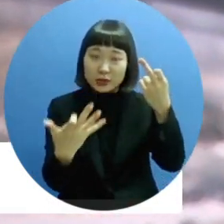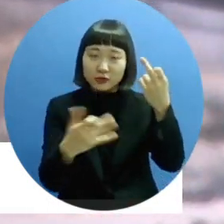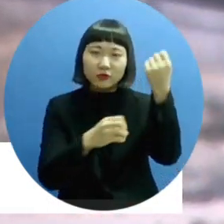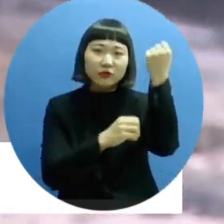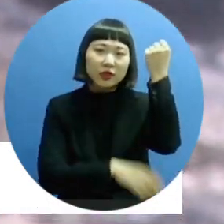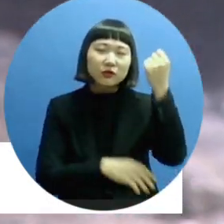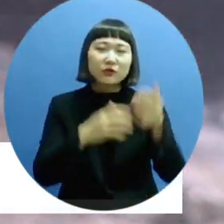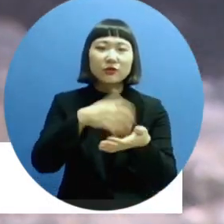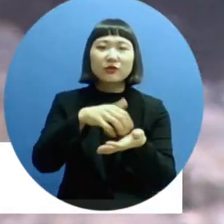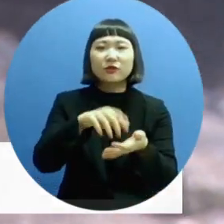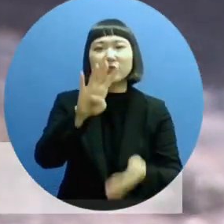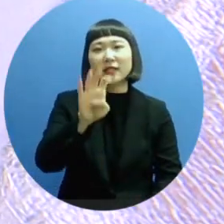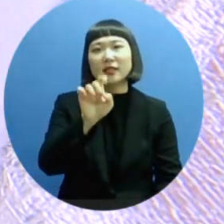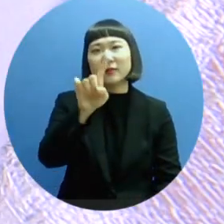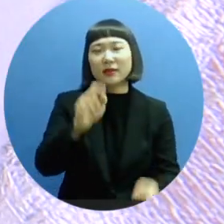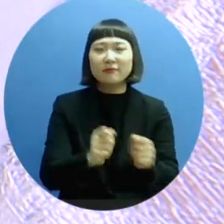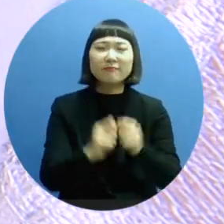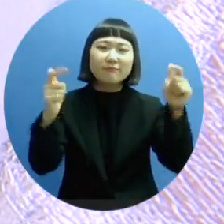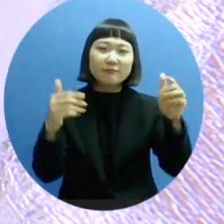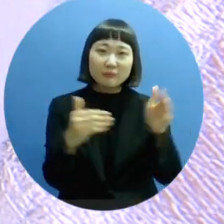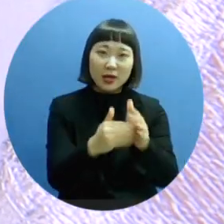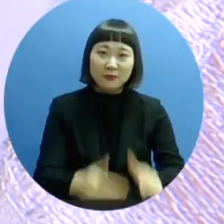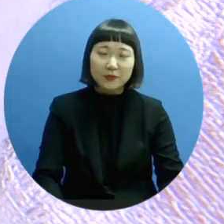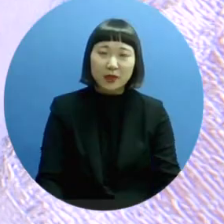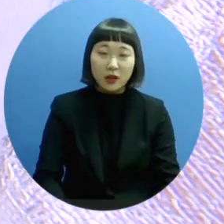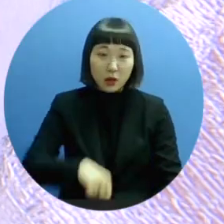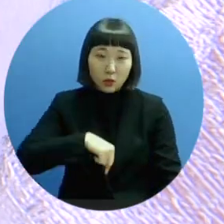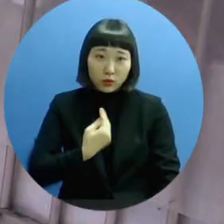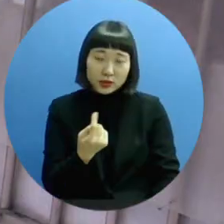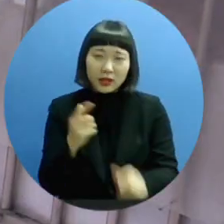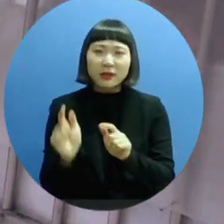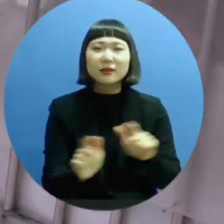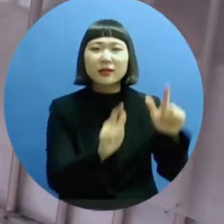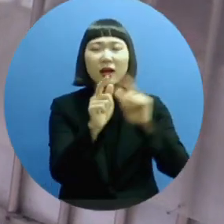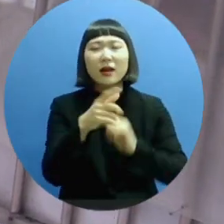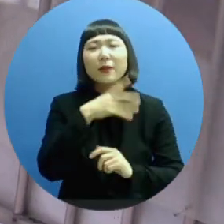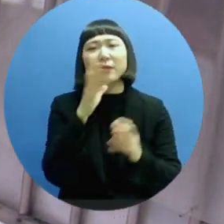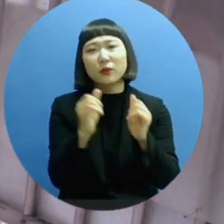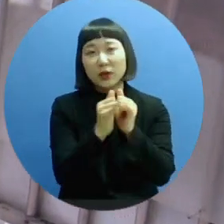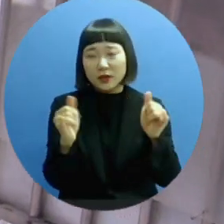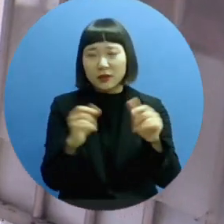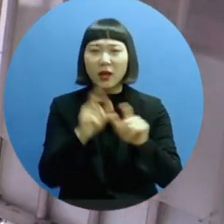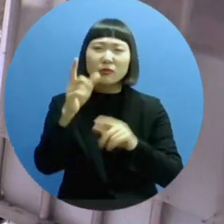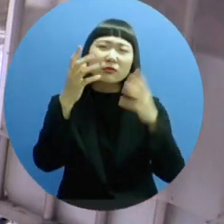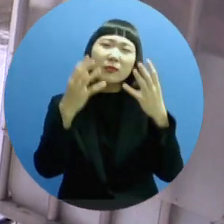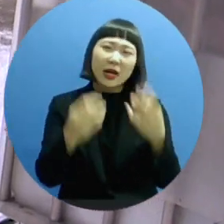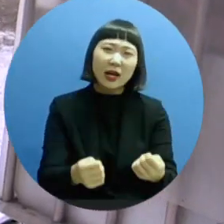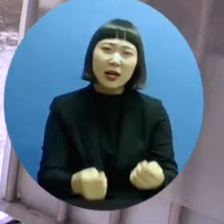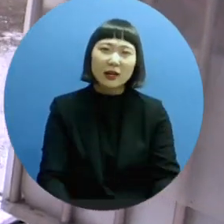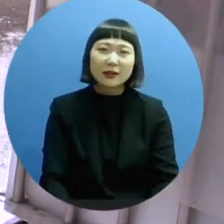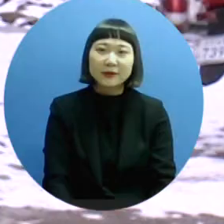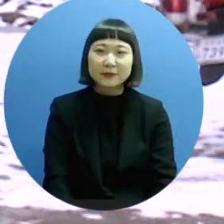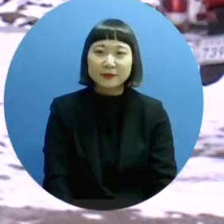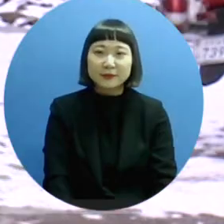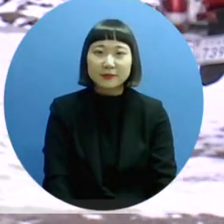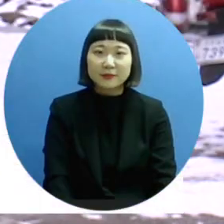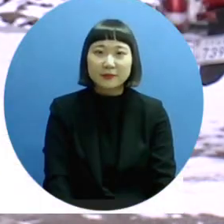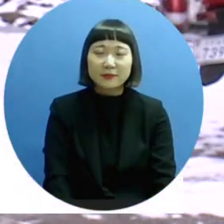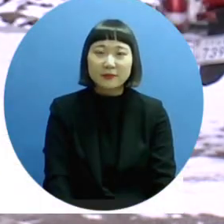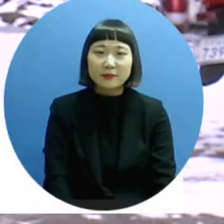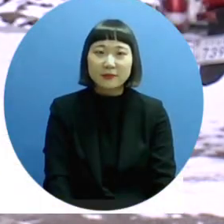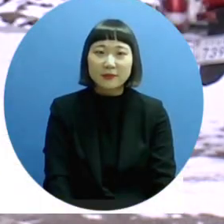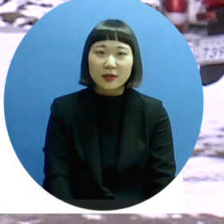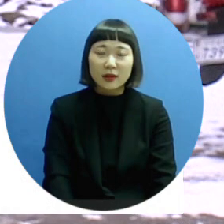급증했습니다. 특히 혼자 지내는 노인 가구의 경우 발생 빈도가 높은 것으로 추정됩니다. 이번 추위에